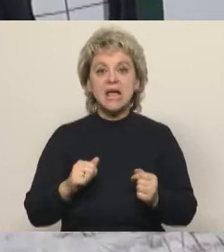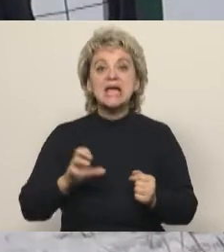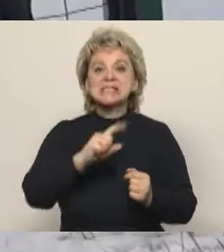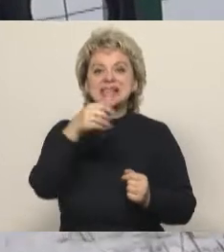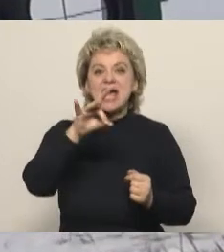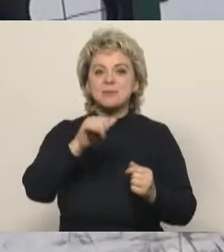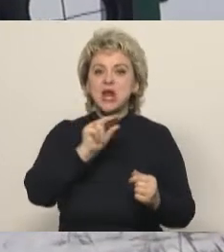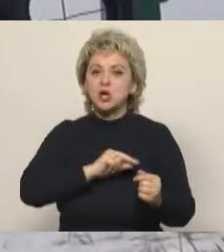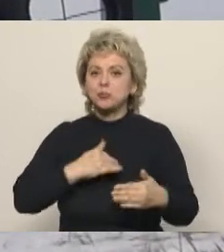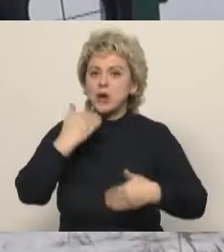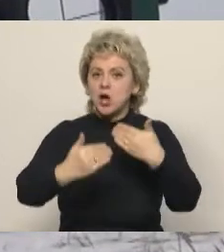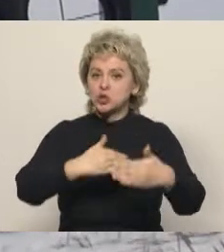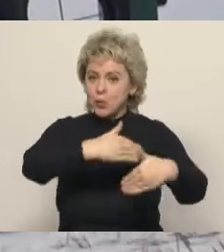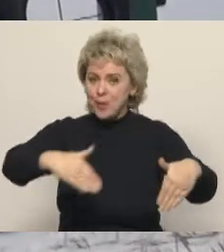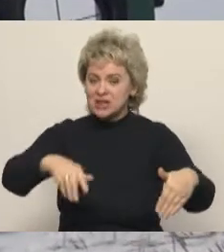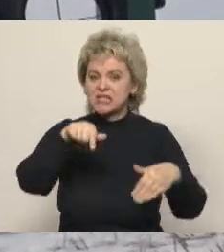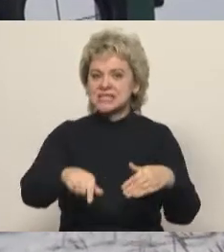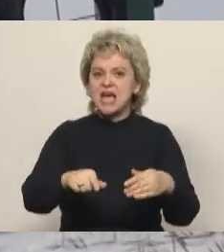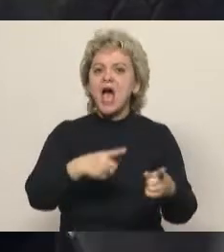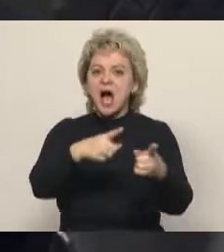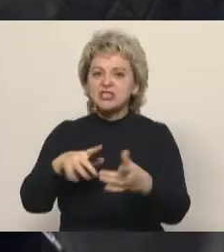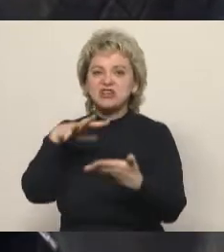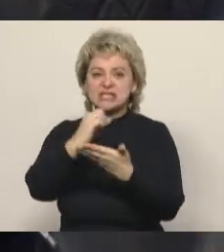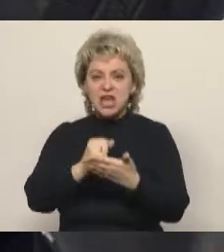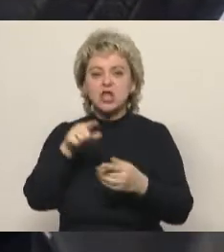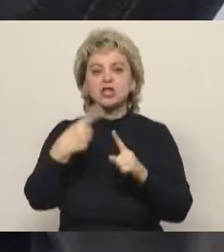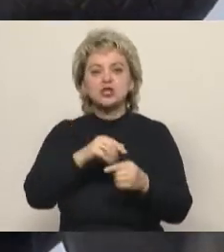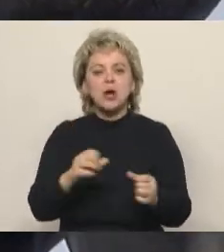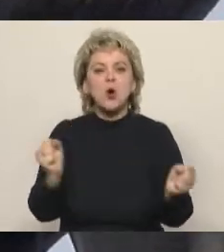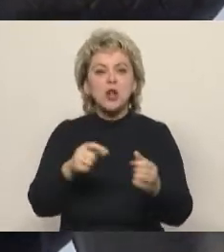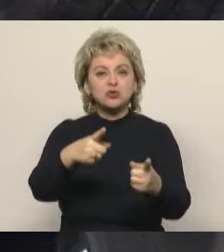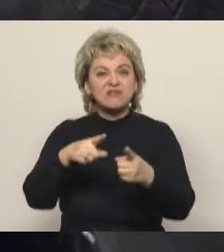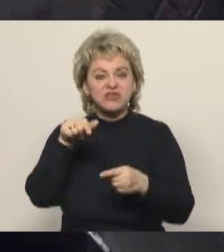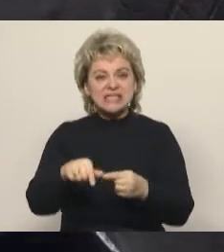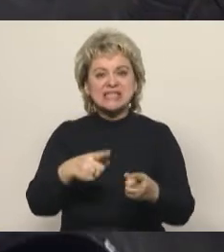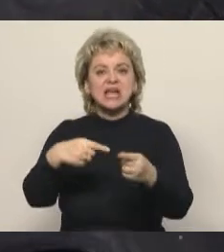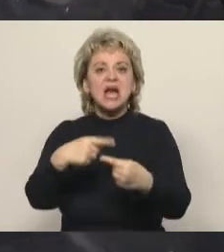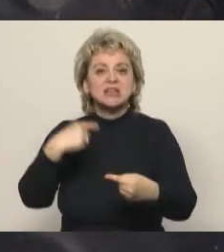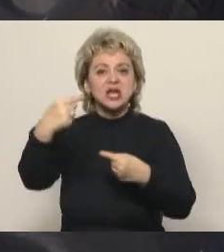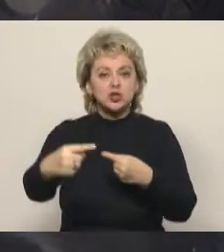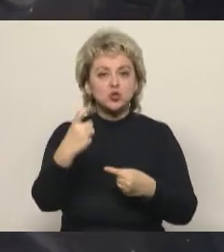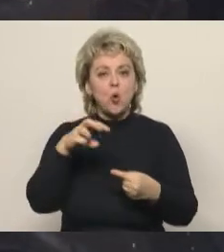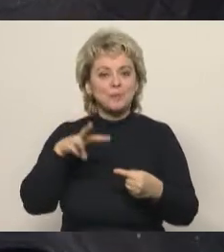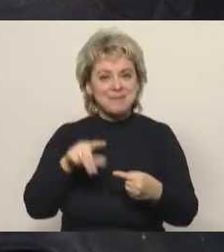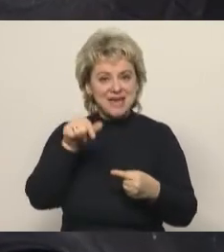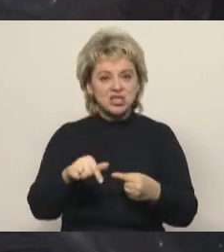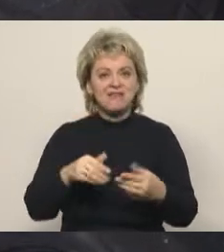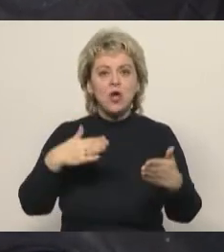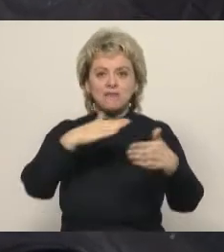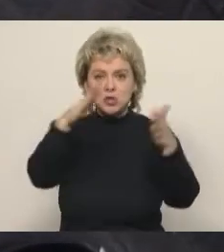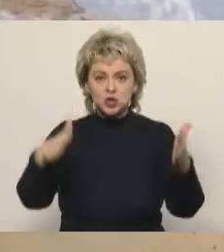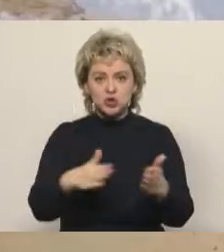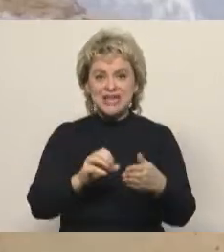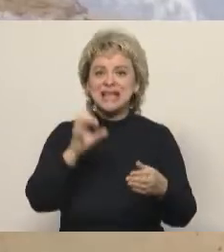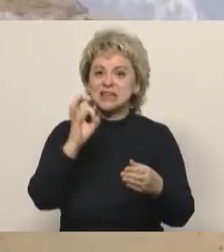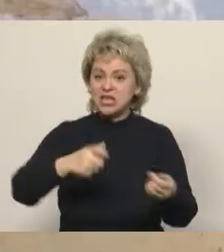Снайперы отработали прохождение полосы препятствий и огневые задачи. Например, холодный выстрел, стрельбу на дистанции 100 метров в мишень с теннисный